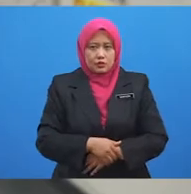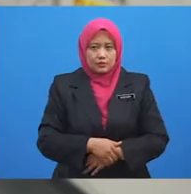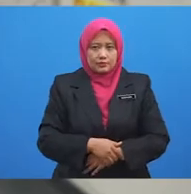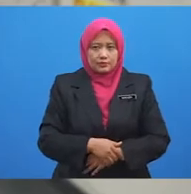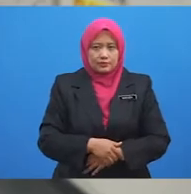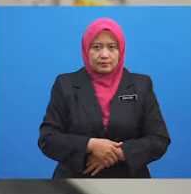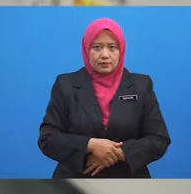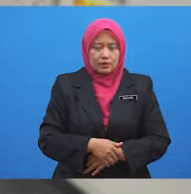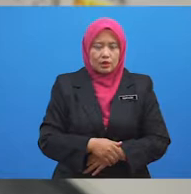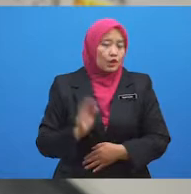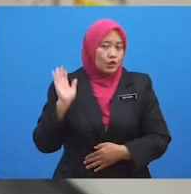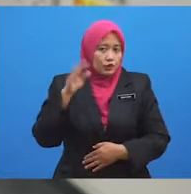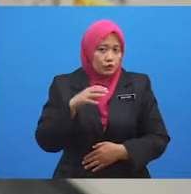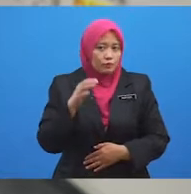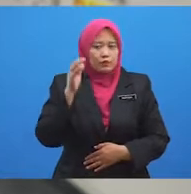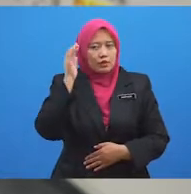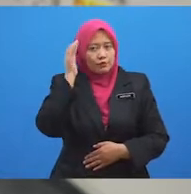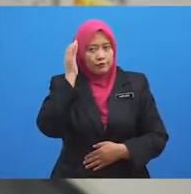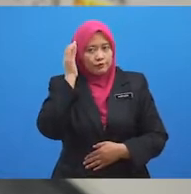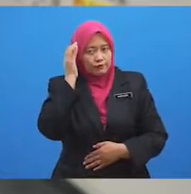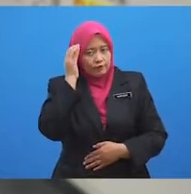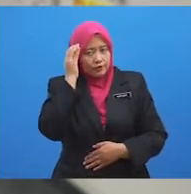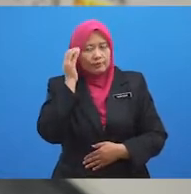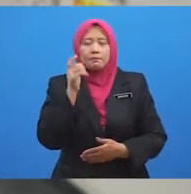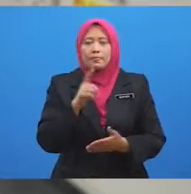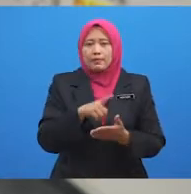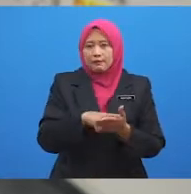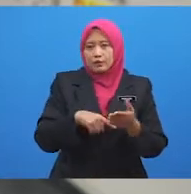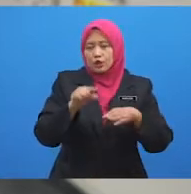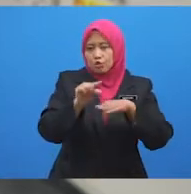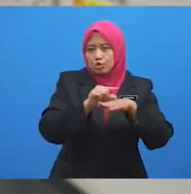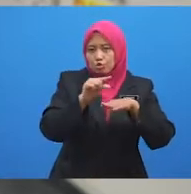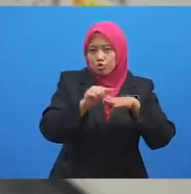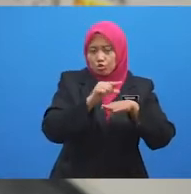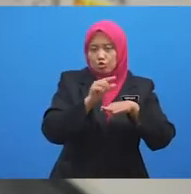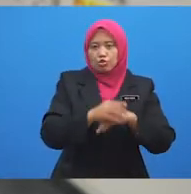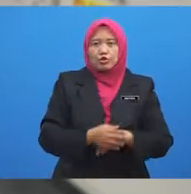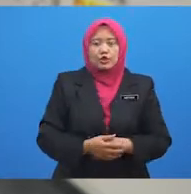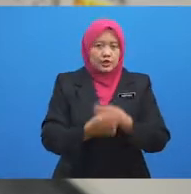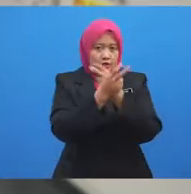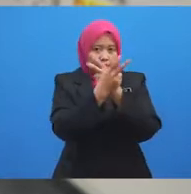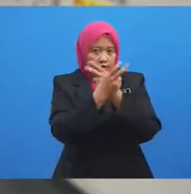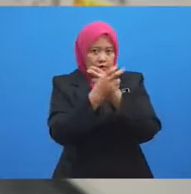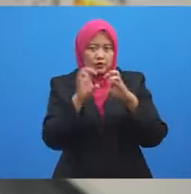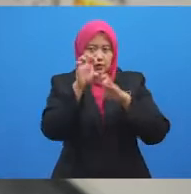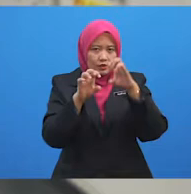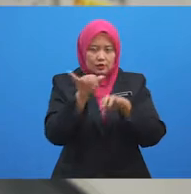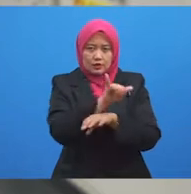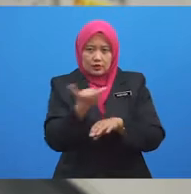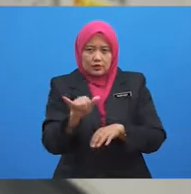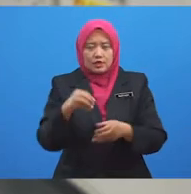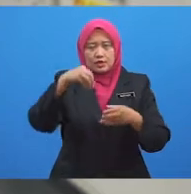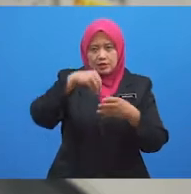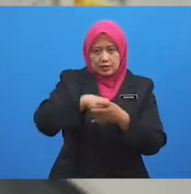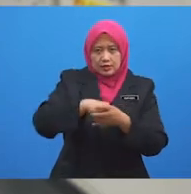Marilah kita memahami penggunaan radioisotop dalam bidang-bidang